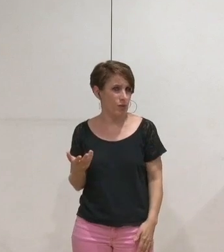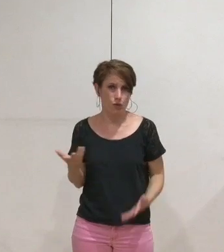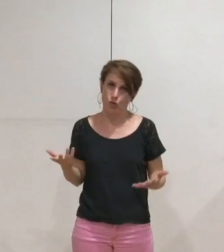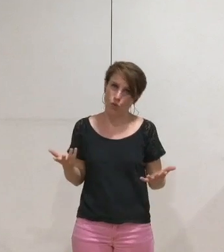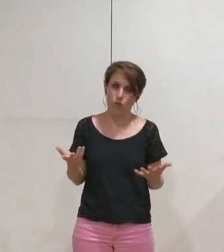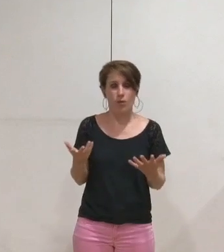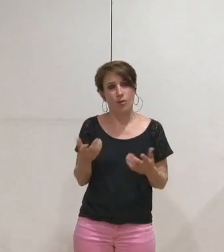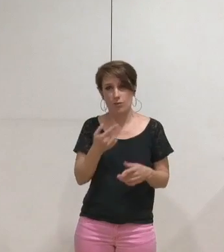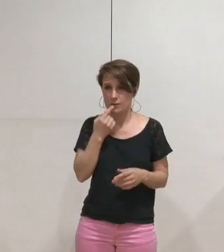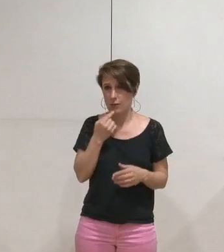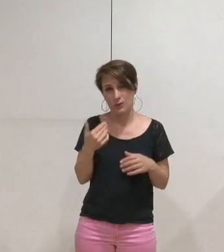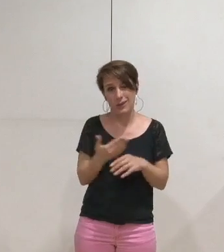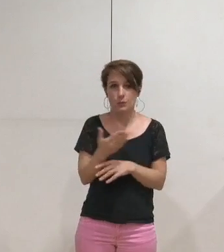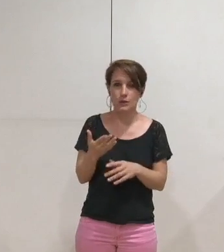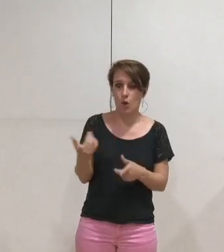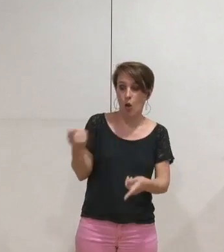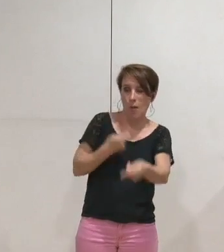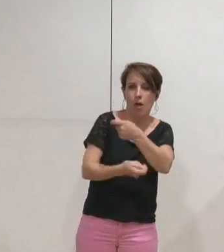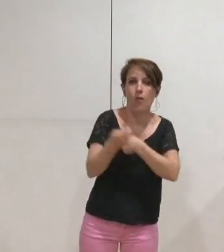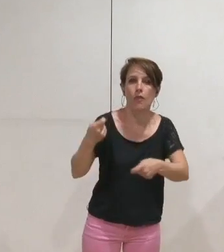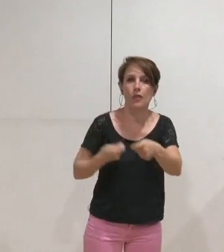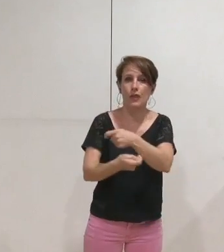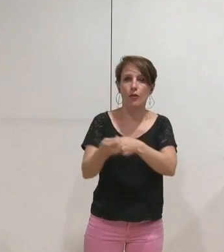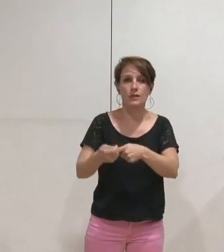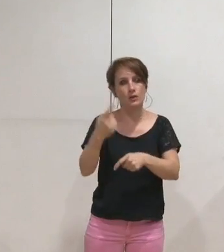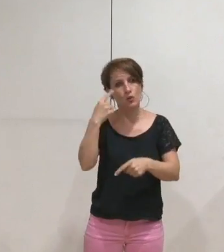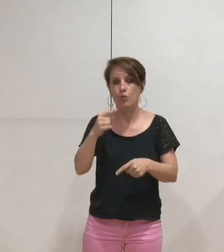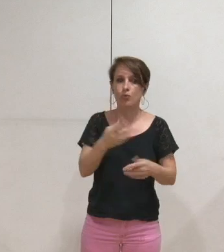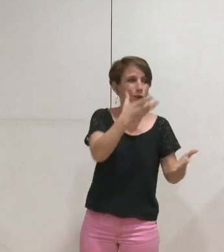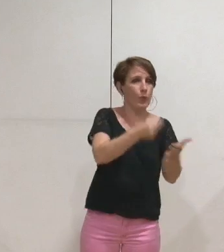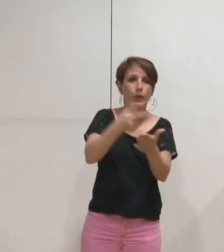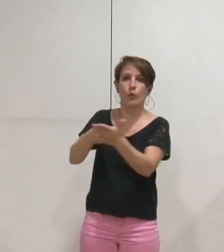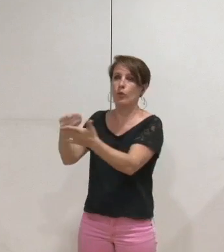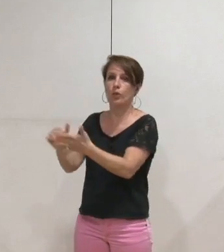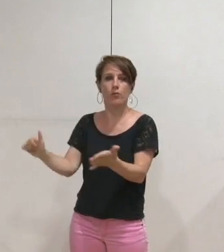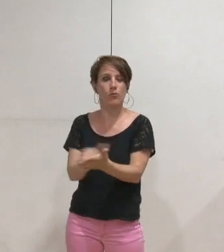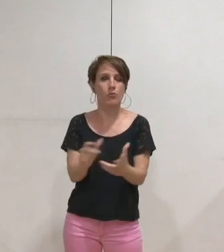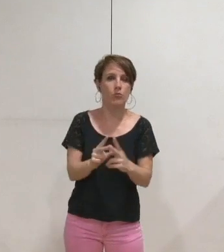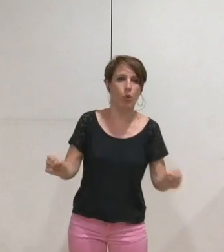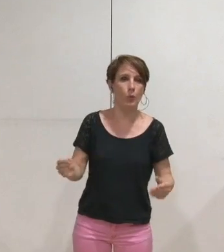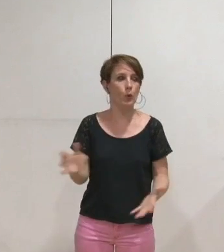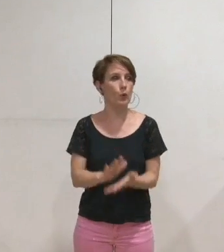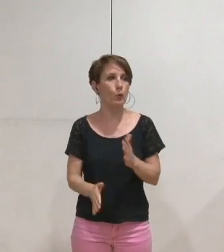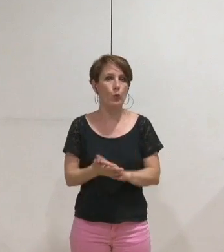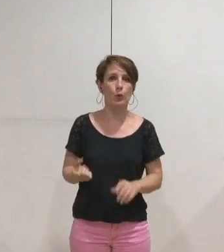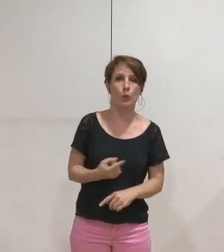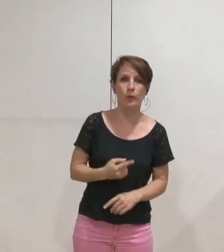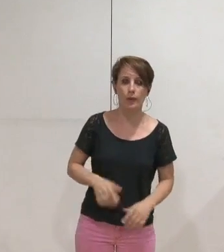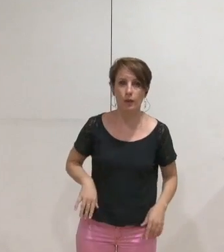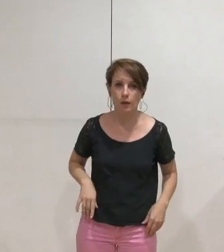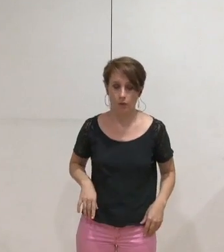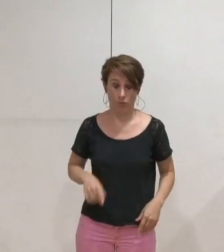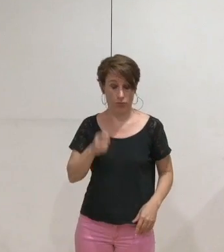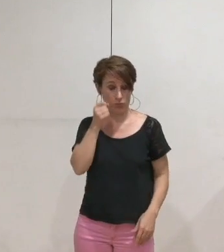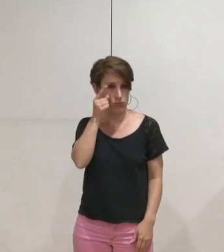une transaction pour que on so de un petit peu de tout compte le le passé en tout cas je ne sais comment l'exprimer mais ça semble étonnant et